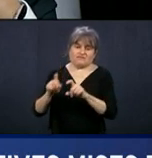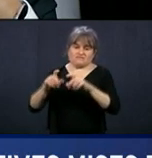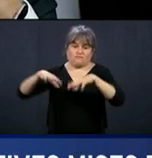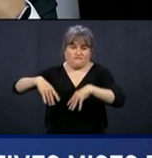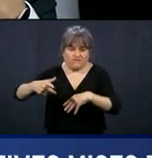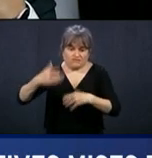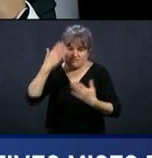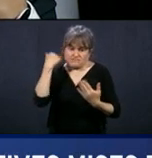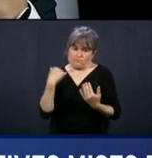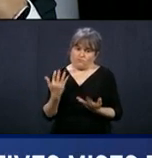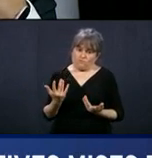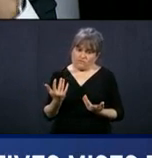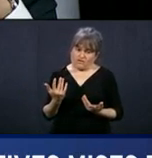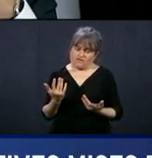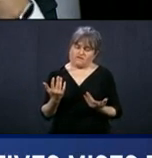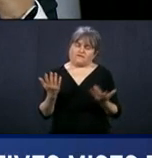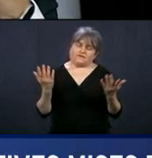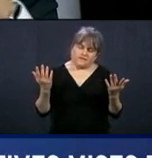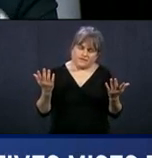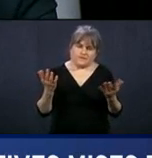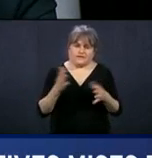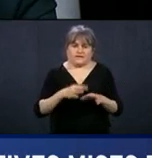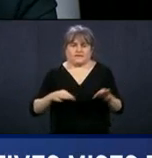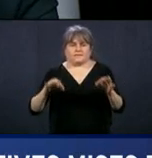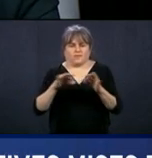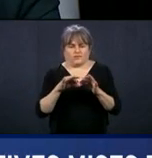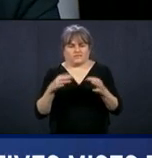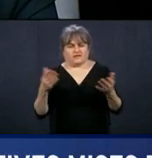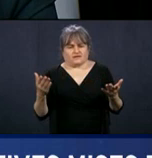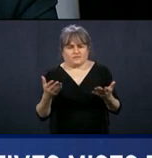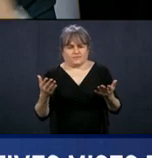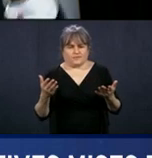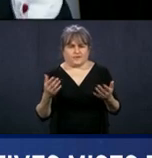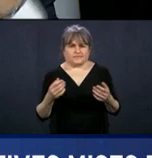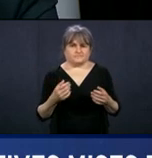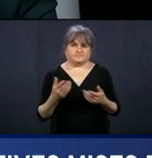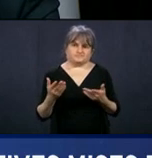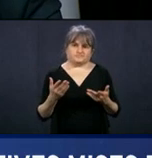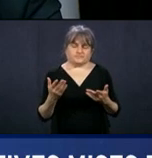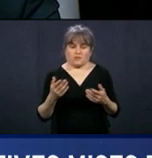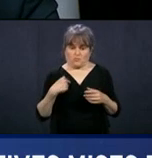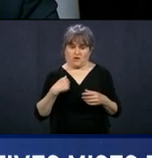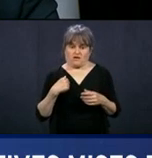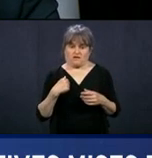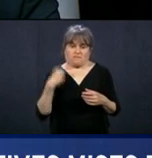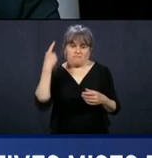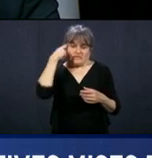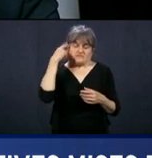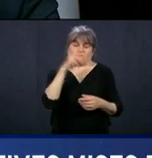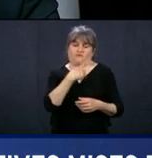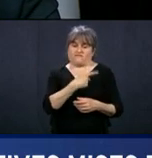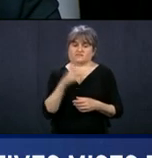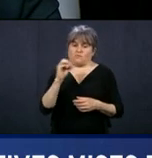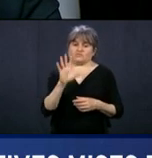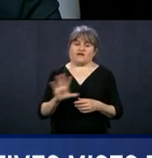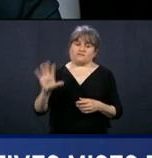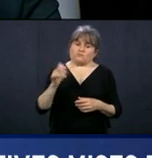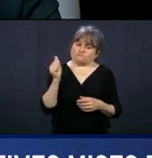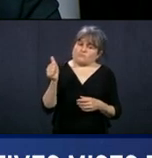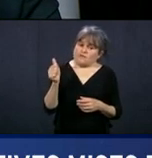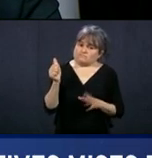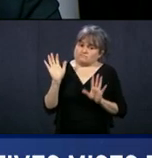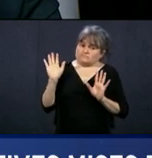qui est habituellement reconnu, mais sans vouloir discréditer la démarche d'entre nous, je suis sûr qu'ils vont regarder ça aussi, c'est